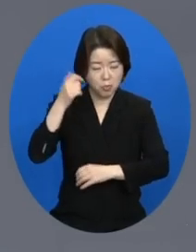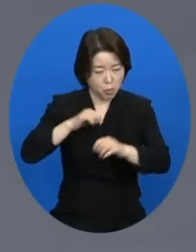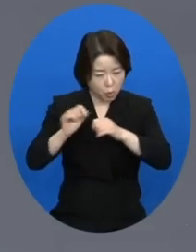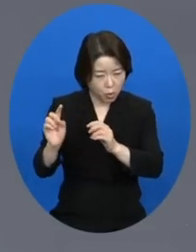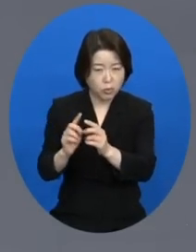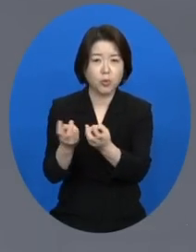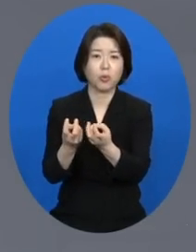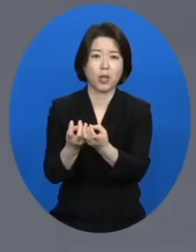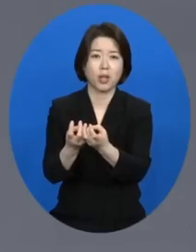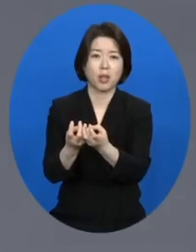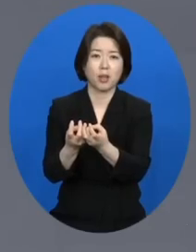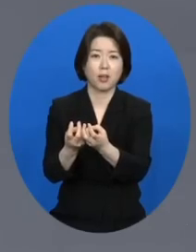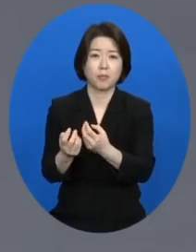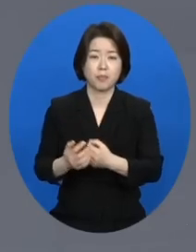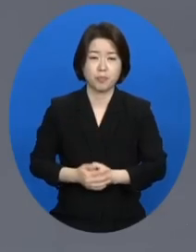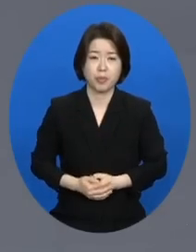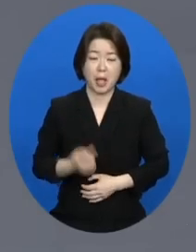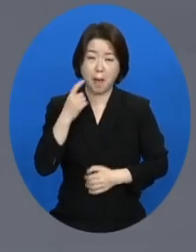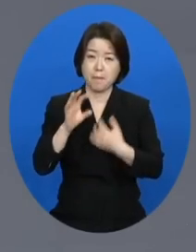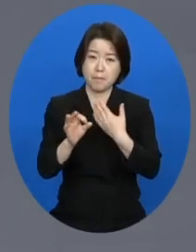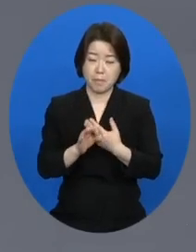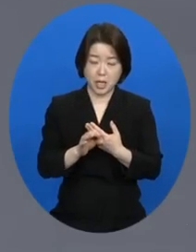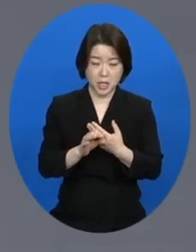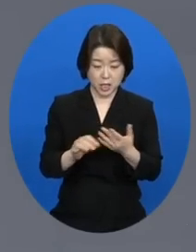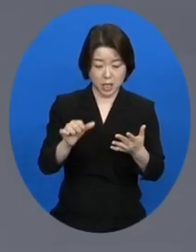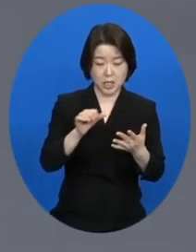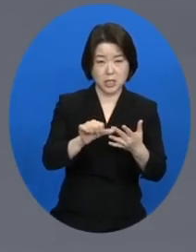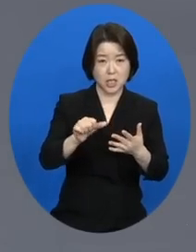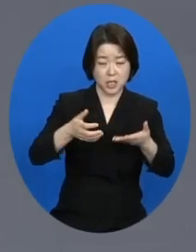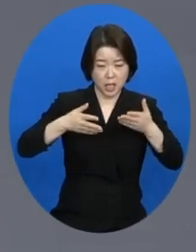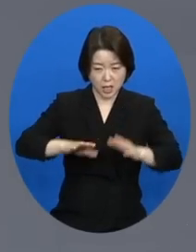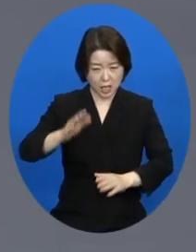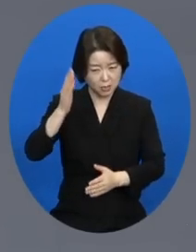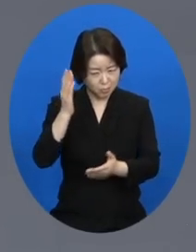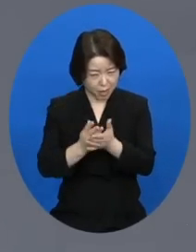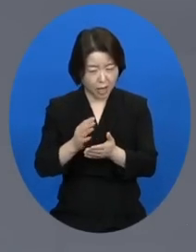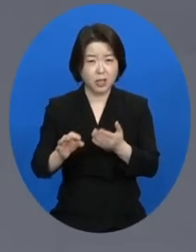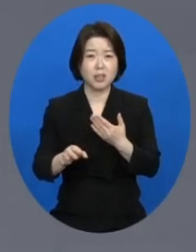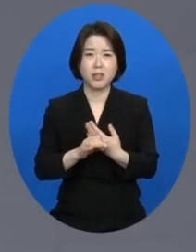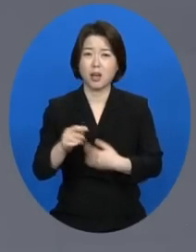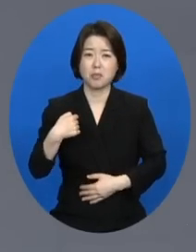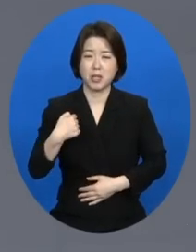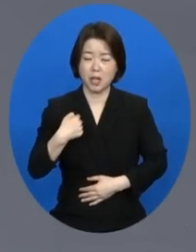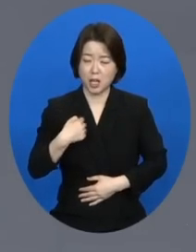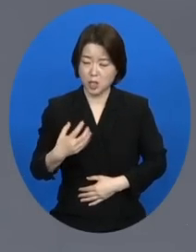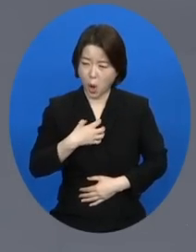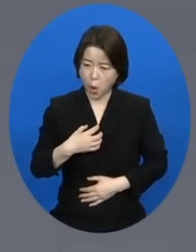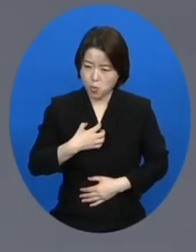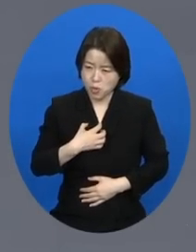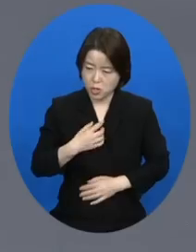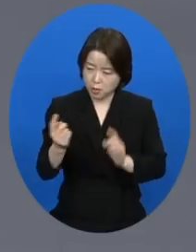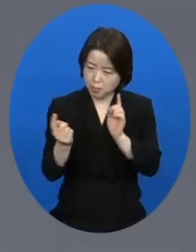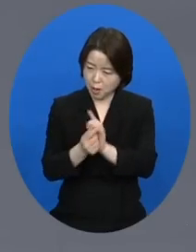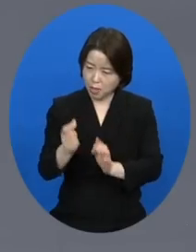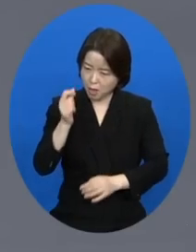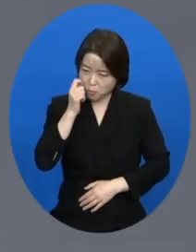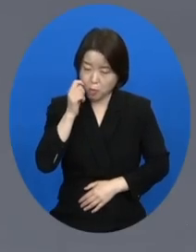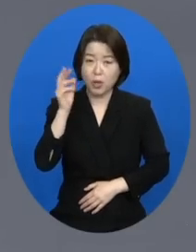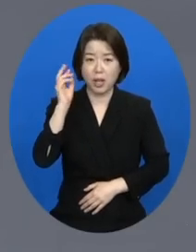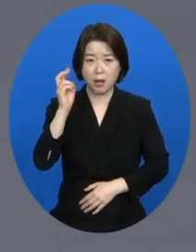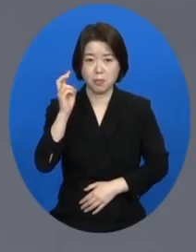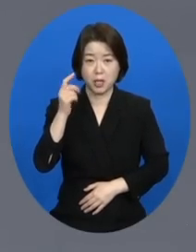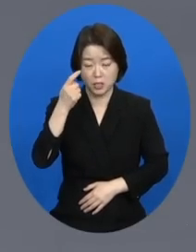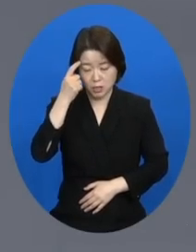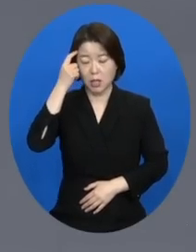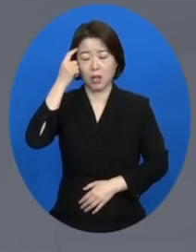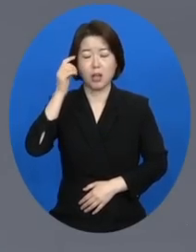될까? 만일 셋째 아이를 그때 낳지 않았더라면 이런 위기는 없지 않았을까라는